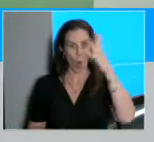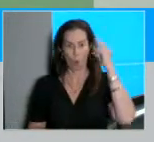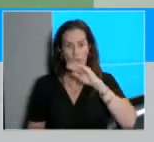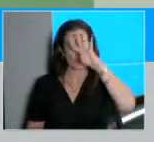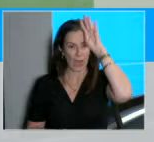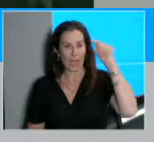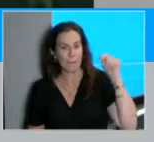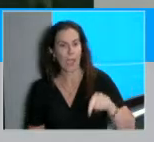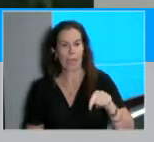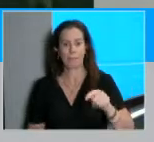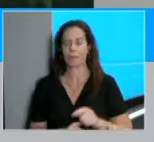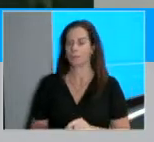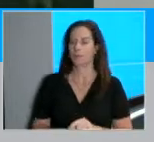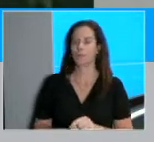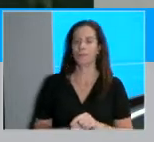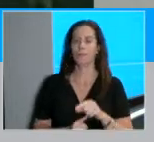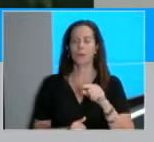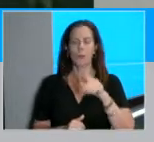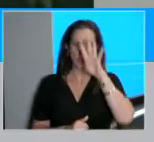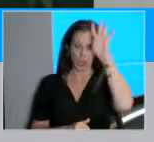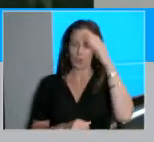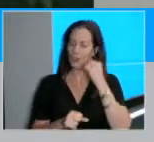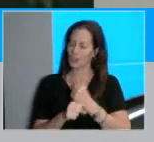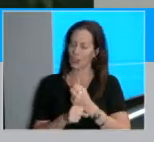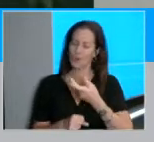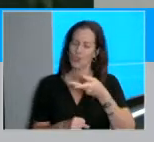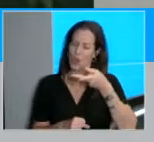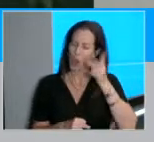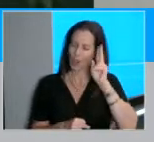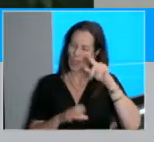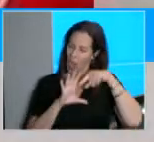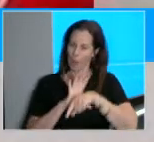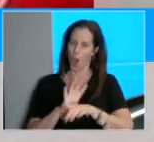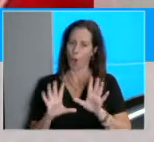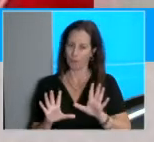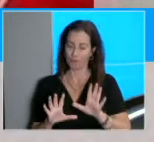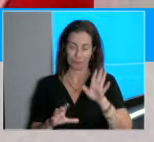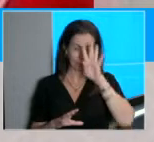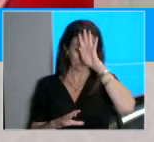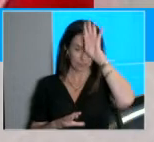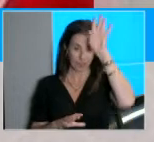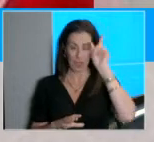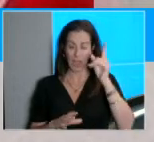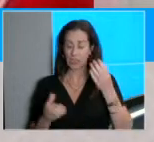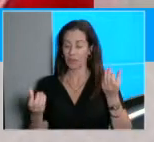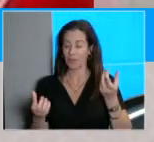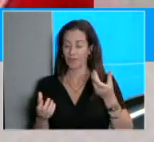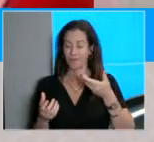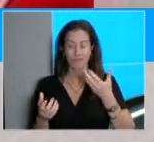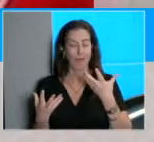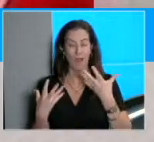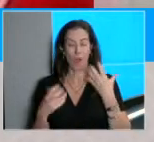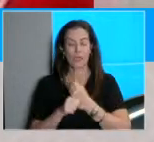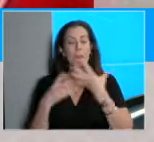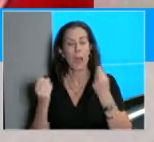תראה, המהלך האיראני הוא הרבה יותר עמוק ואסטרטגי. ההשקעה של האיראנים בלבנון ובעיקר בסוריה